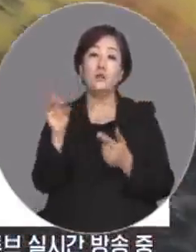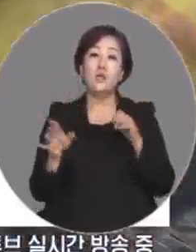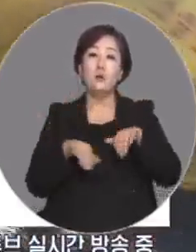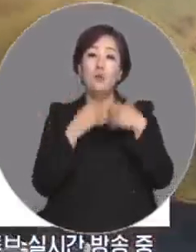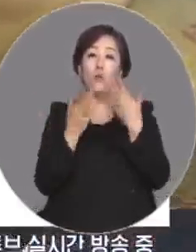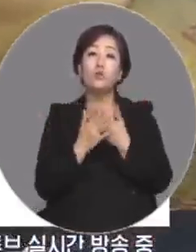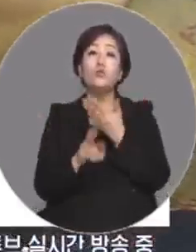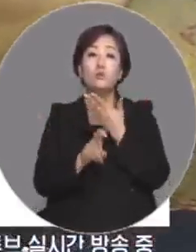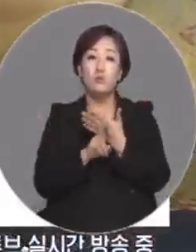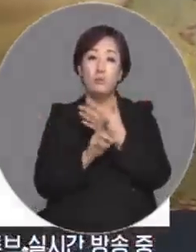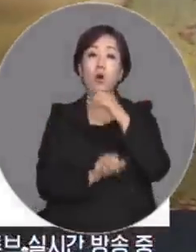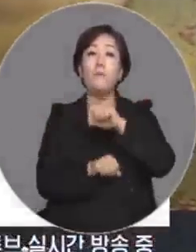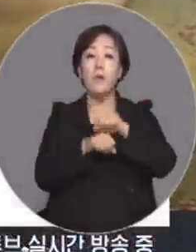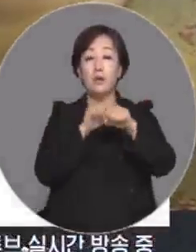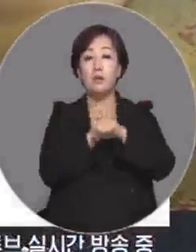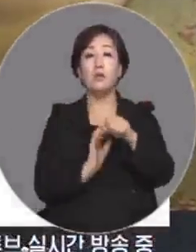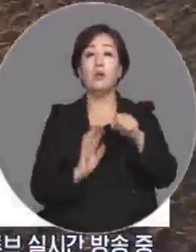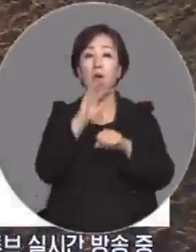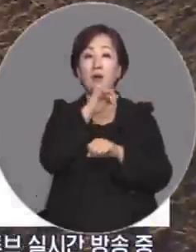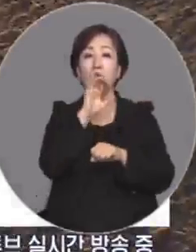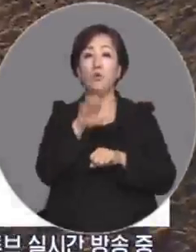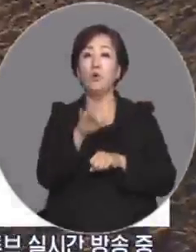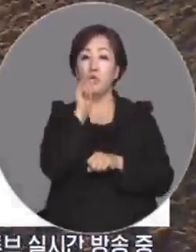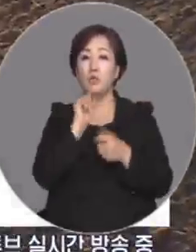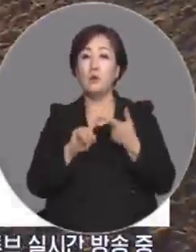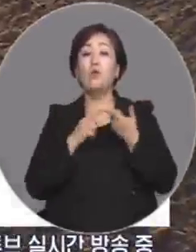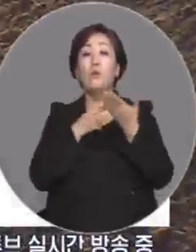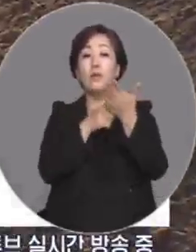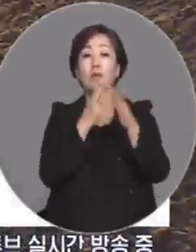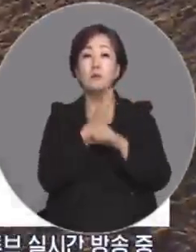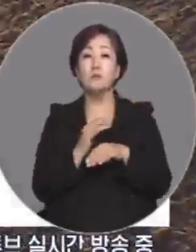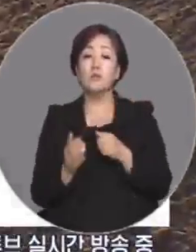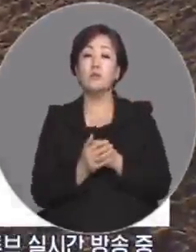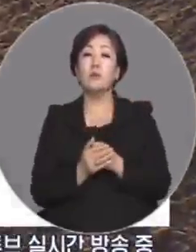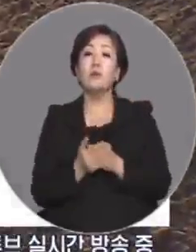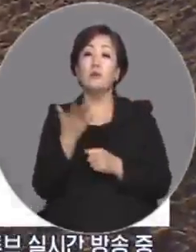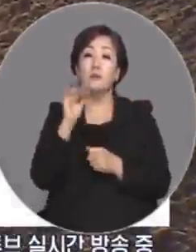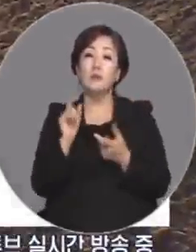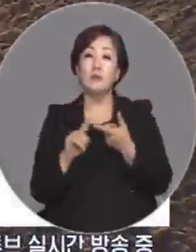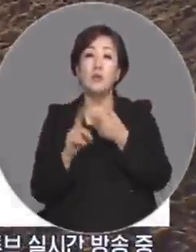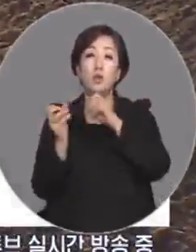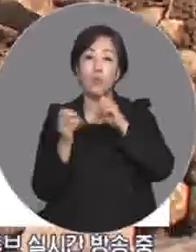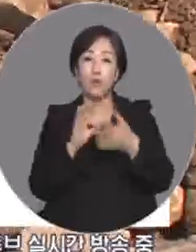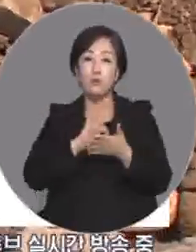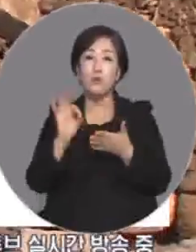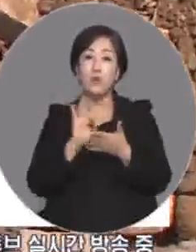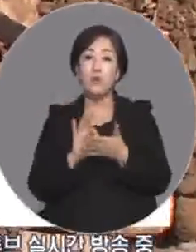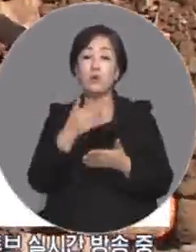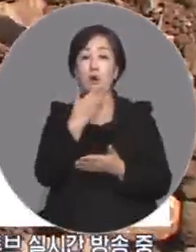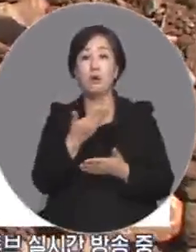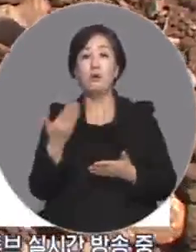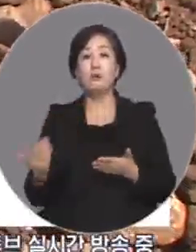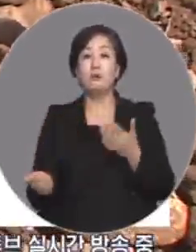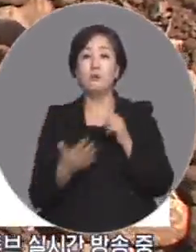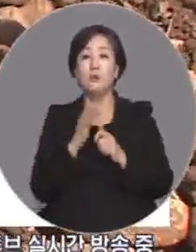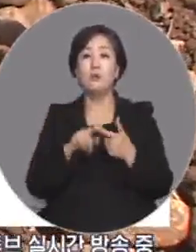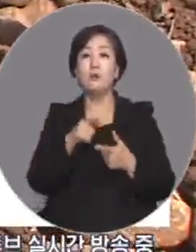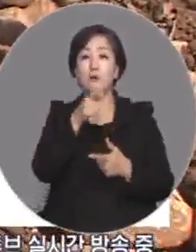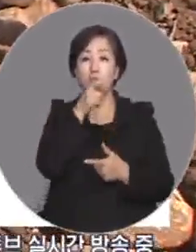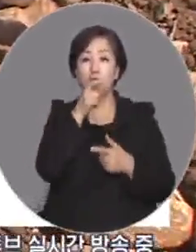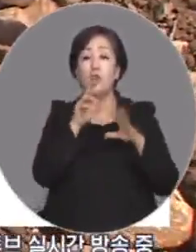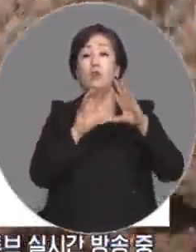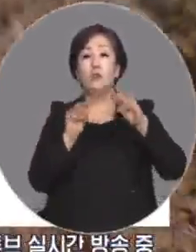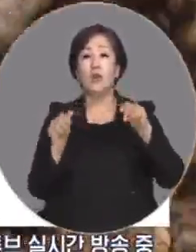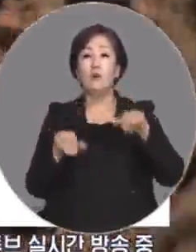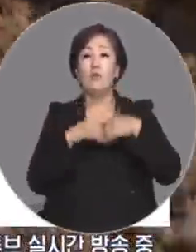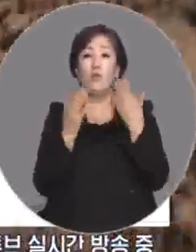불법 폐기물 매립이 진행되고 있다고 밝혔습니다. 서 의원은 또 폐기물에서 흘러나오는 유출수로 인해 땅과 물이